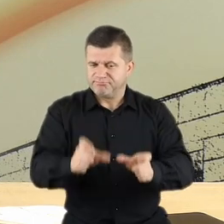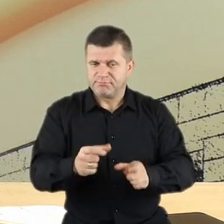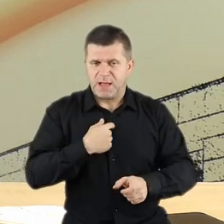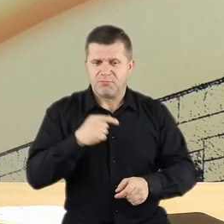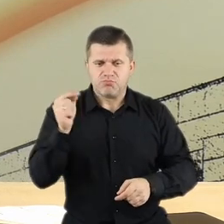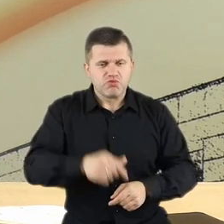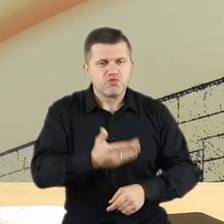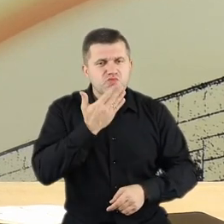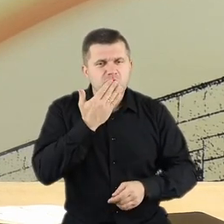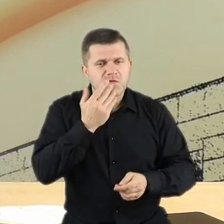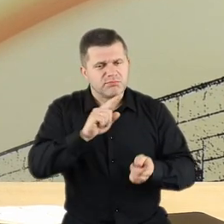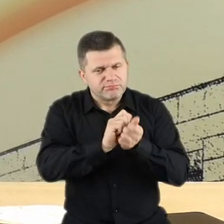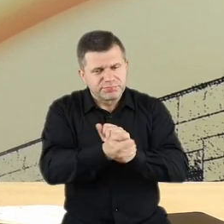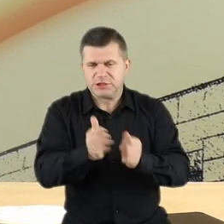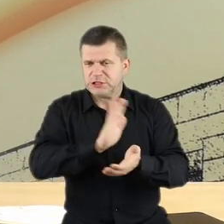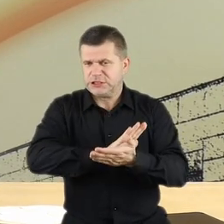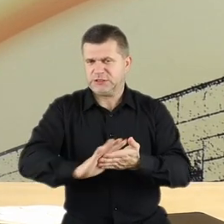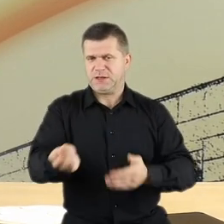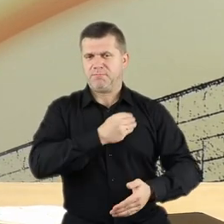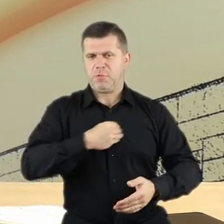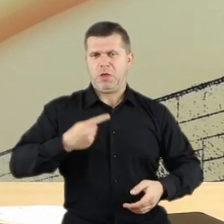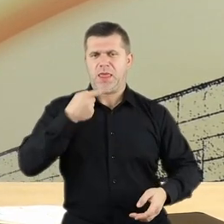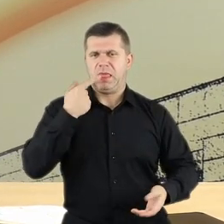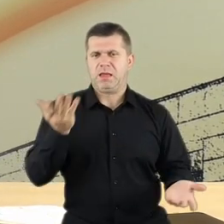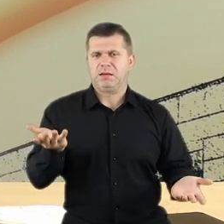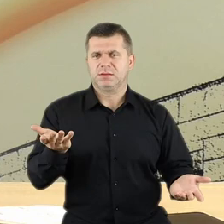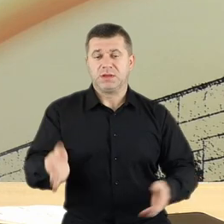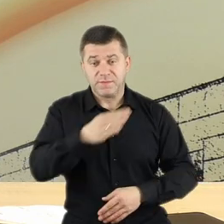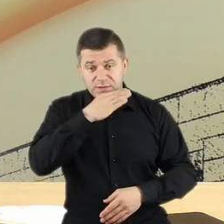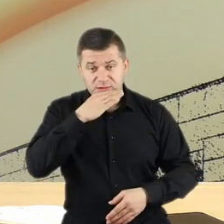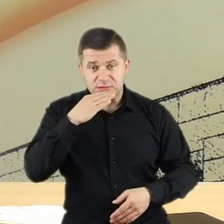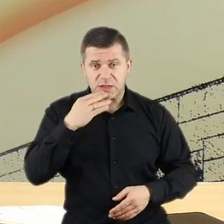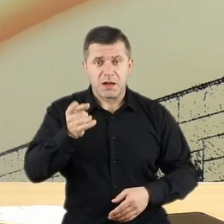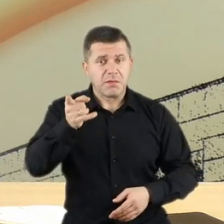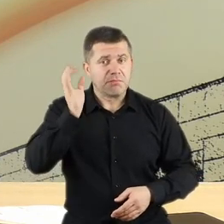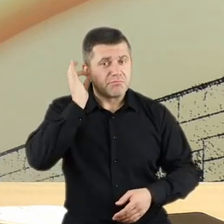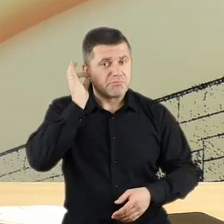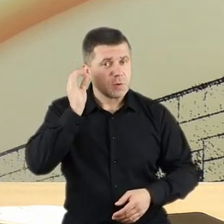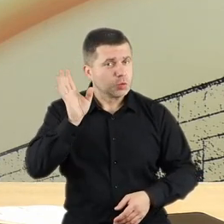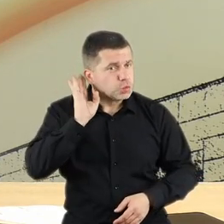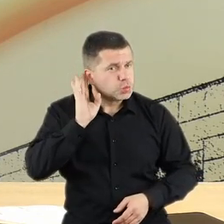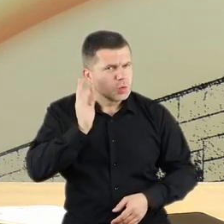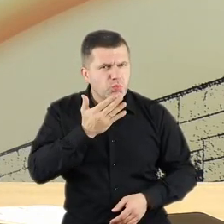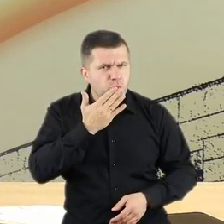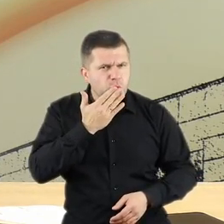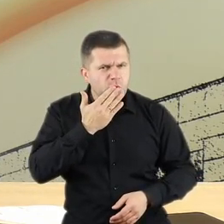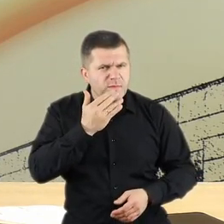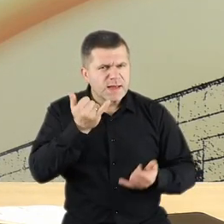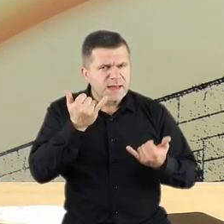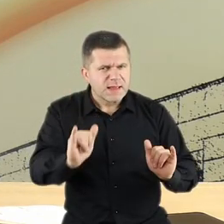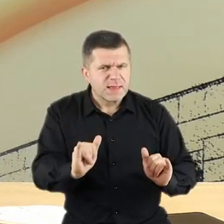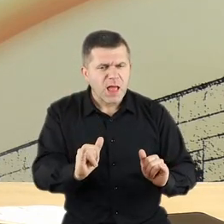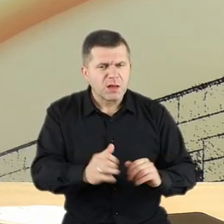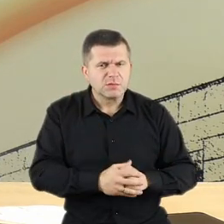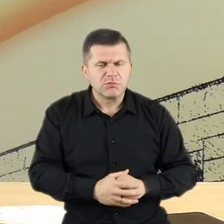mówić czystym polskim językiem bo wystarczy że tylko pani usłyszała że coś tam mówi się nie tak jak